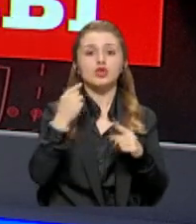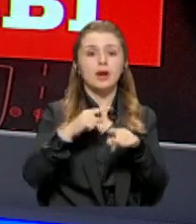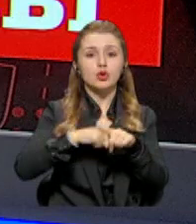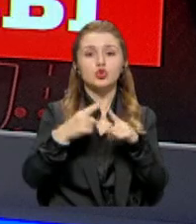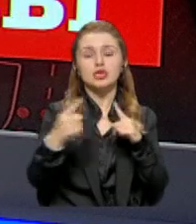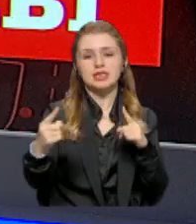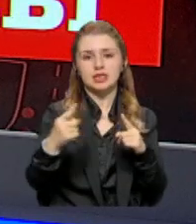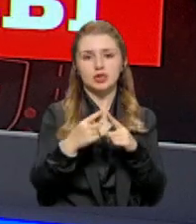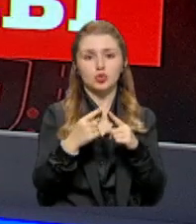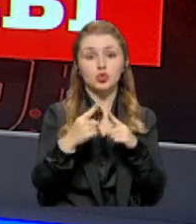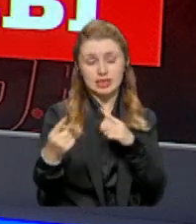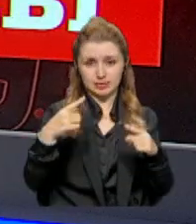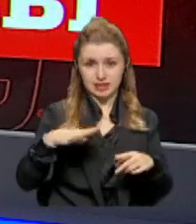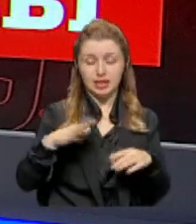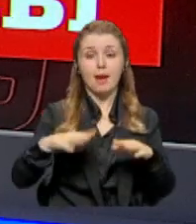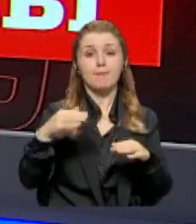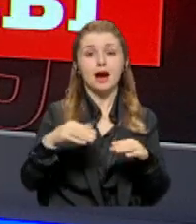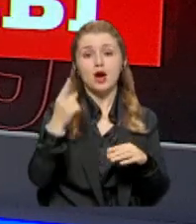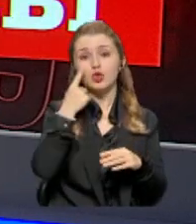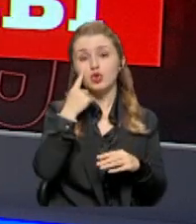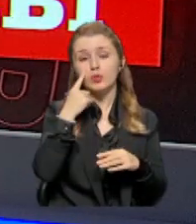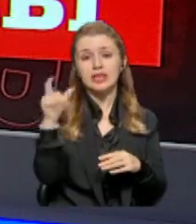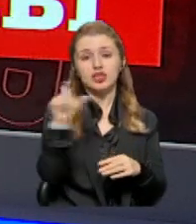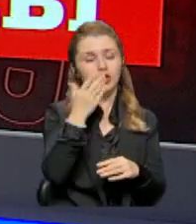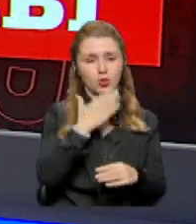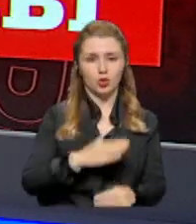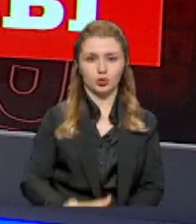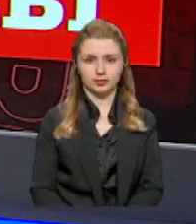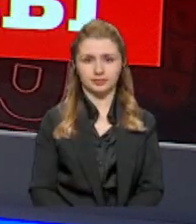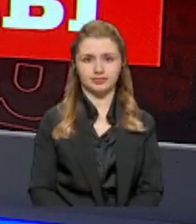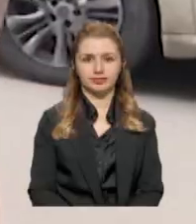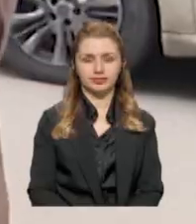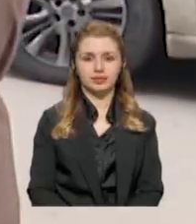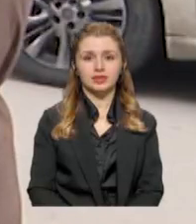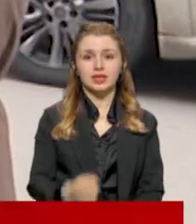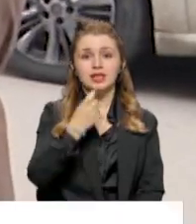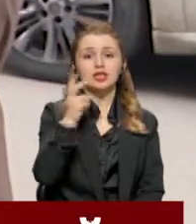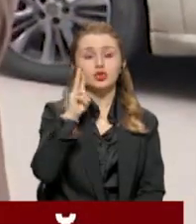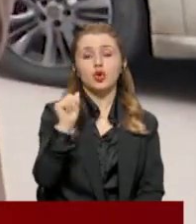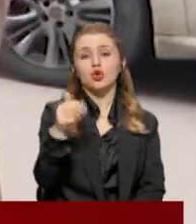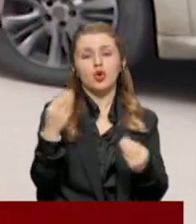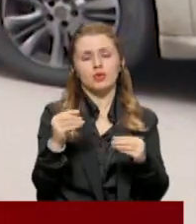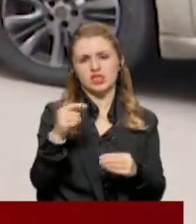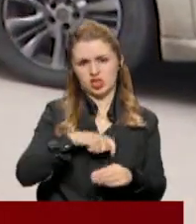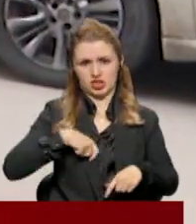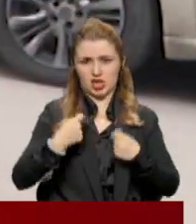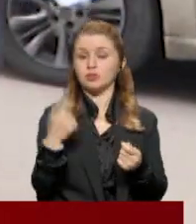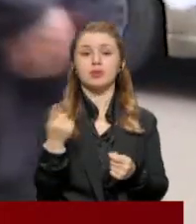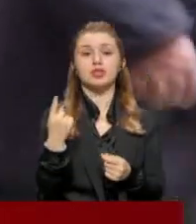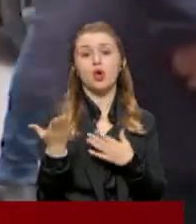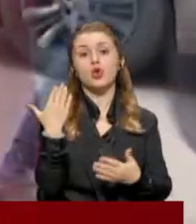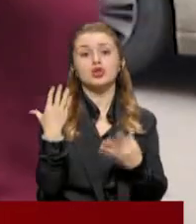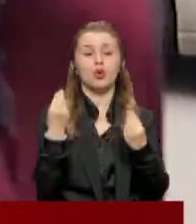süresinin uzatılmasını istedi ama hükümetten henüz yanıt yok. Yani yılın son günü olması çok saçma bir şeydi. Keşke